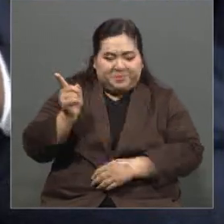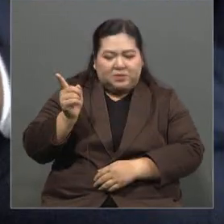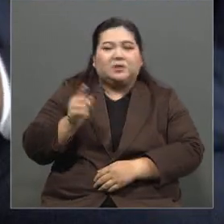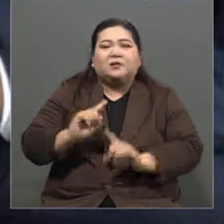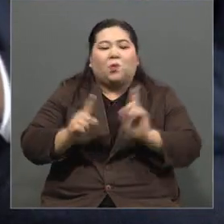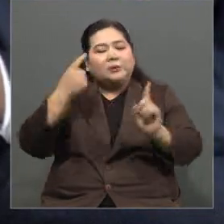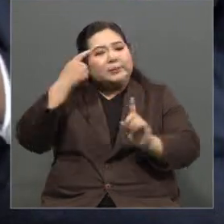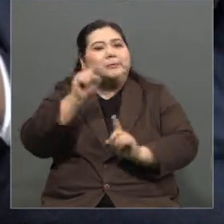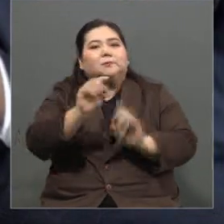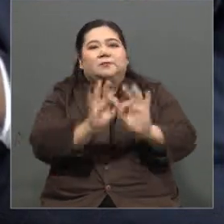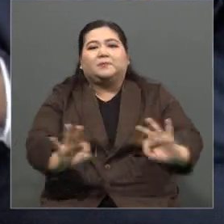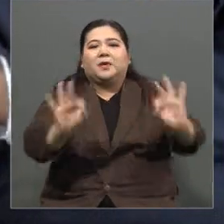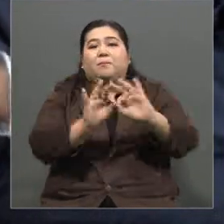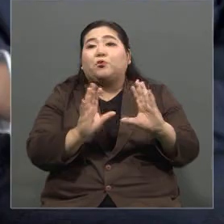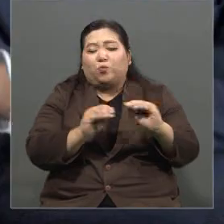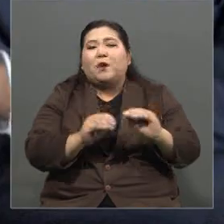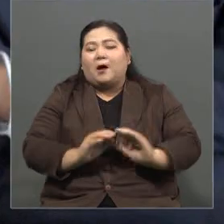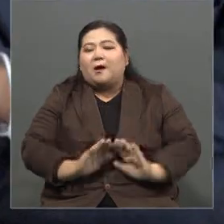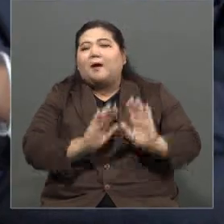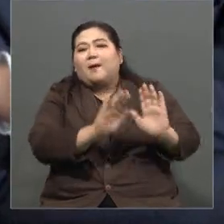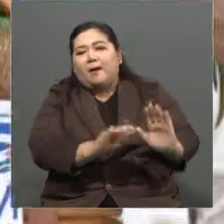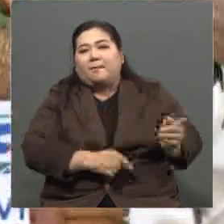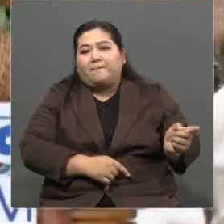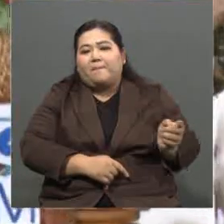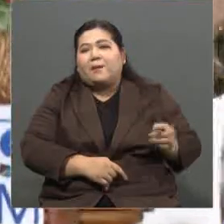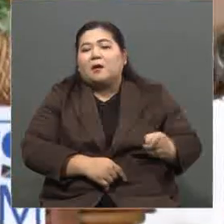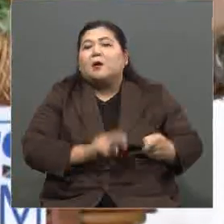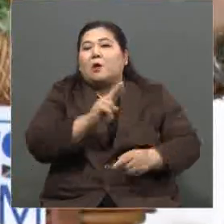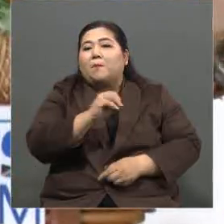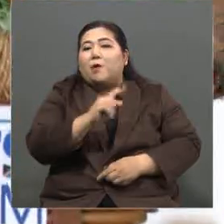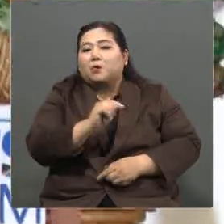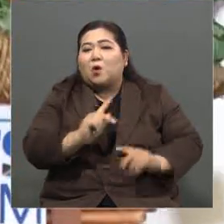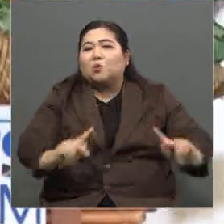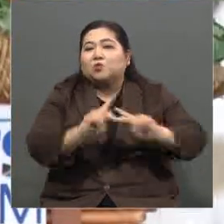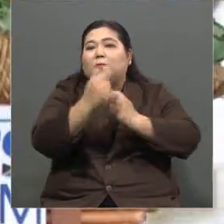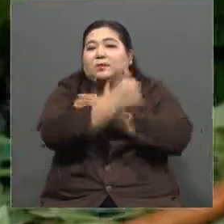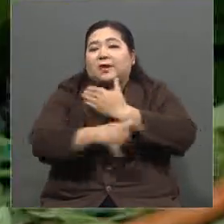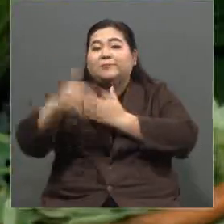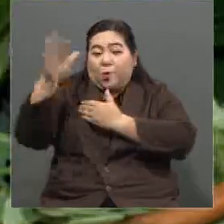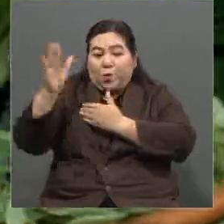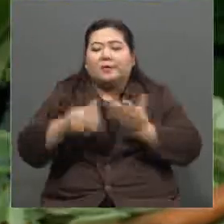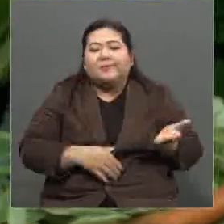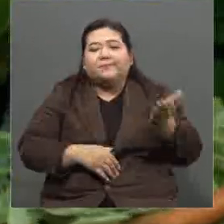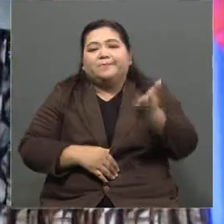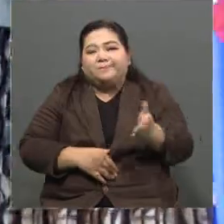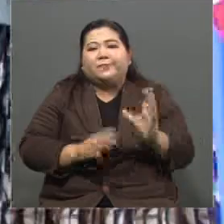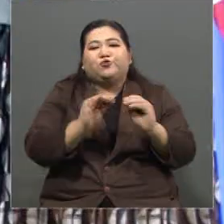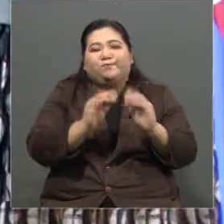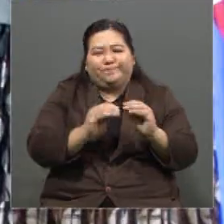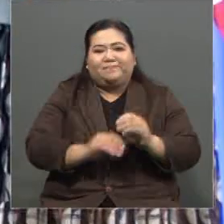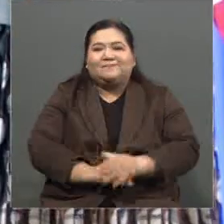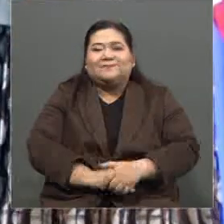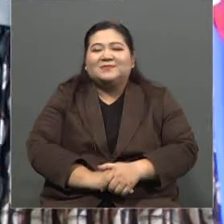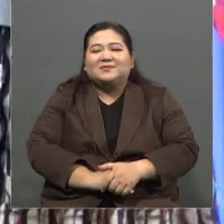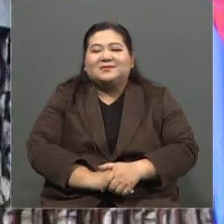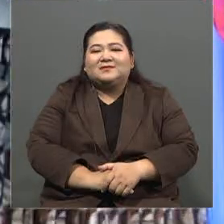ความสำคัญของการประชุมนี้นายกจึงได้มอบหมายให้รัฐมนตรีว่าการกระทรวงการต่างประเทศเป็นผู้แทนในการเข้าประชุมนะครับที่บอกคุณผู้ชมไวว่า